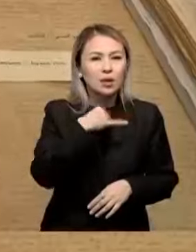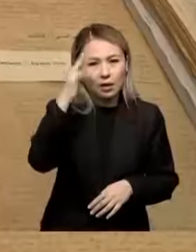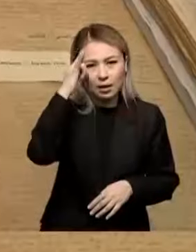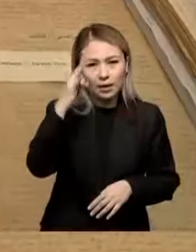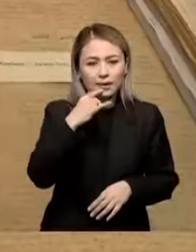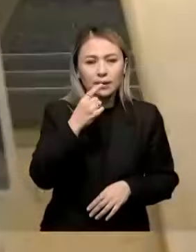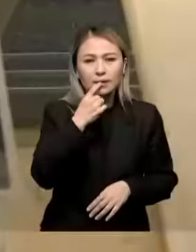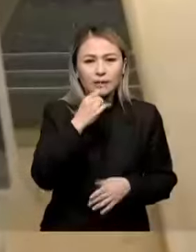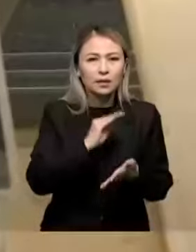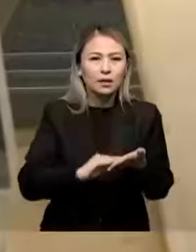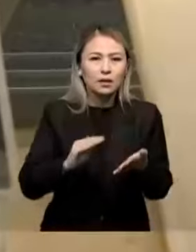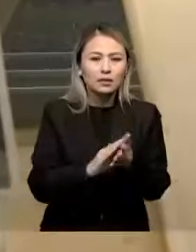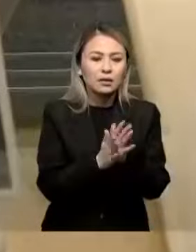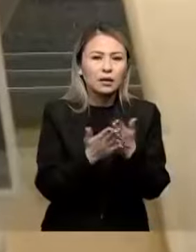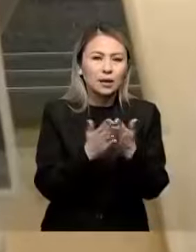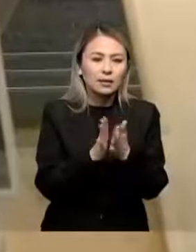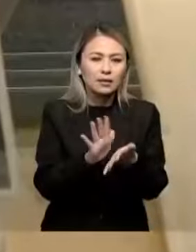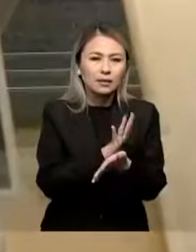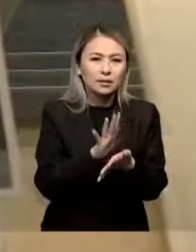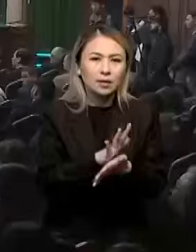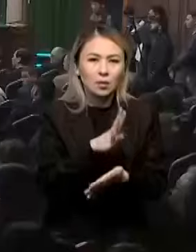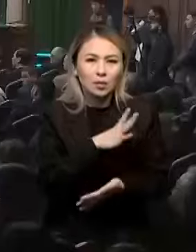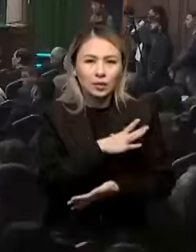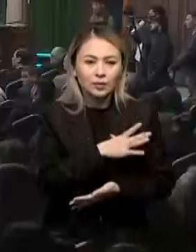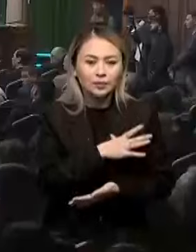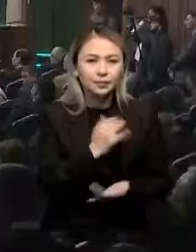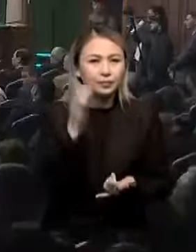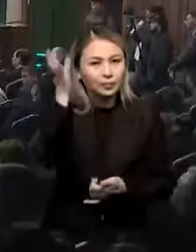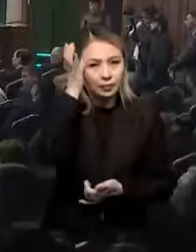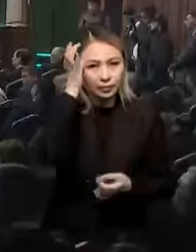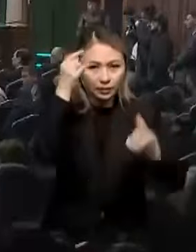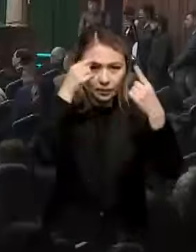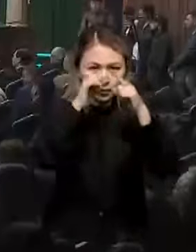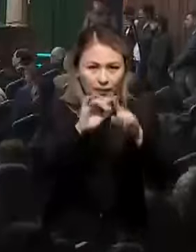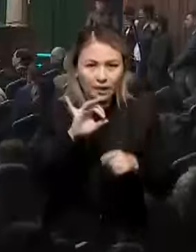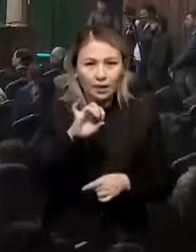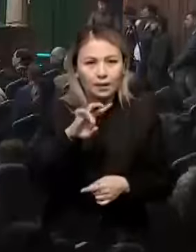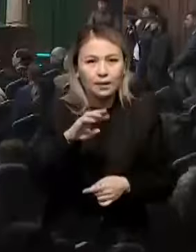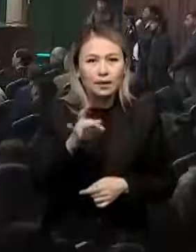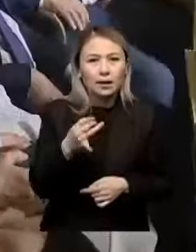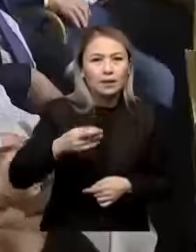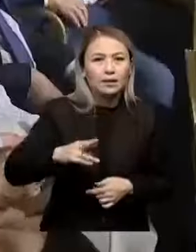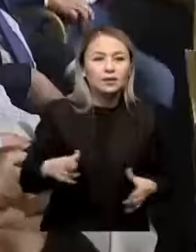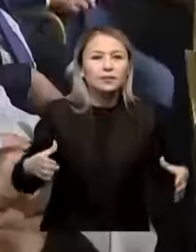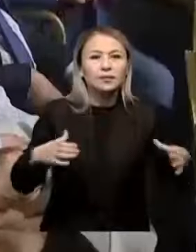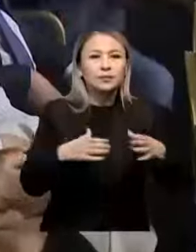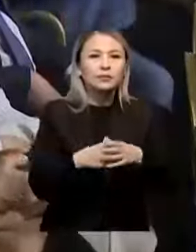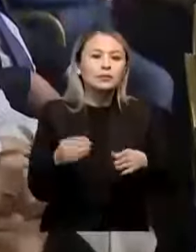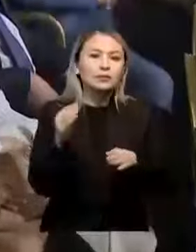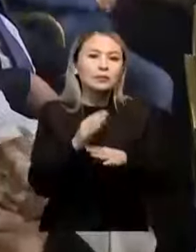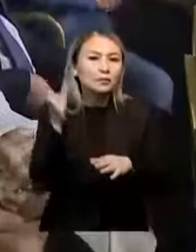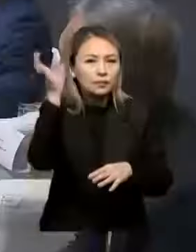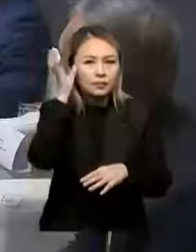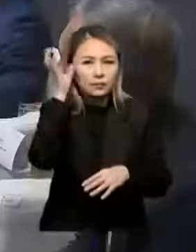тілі газетінде Обаған деген прозалық шығармасы басылады. Ғылым мен технологияның интеграциясына арналған халықаралық конференция